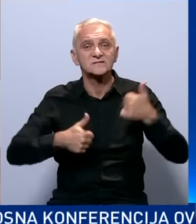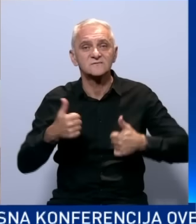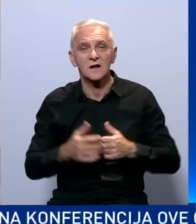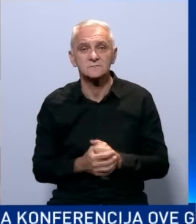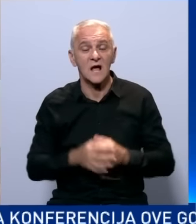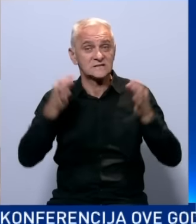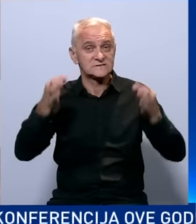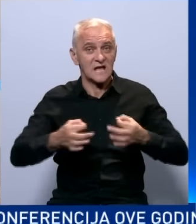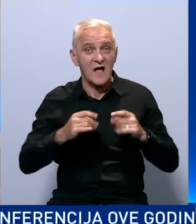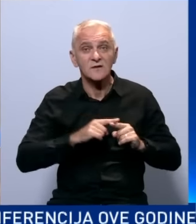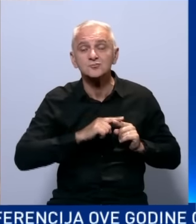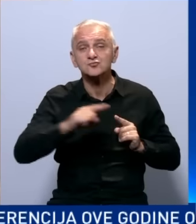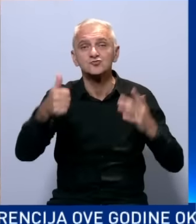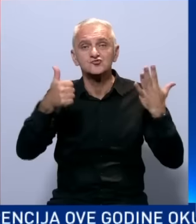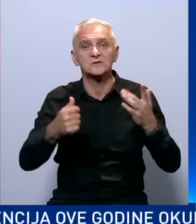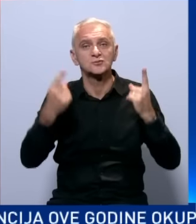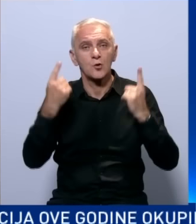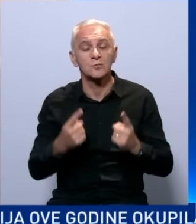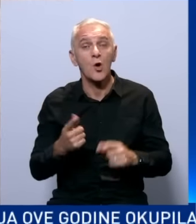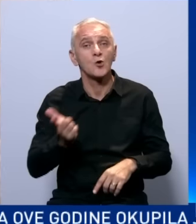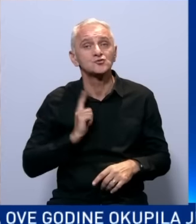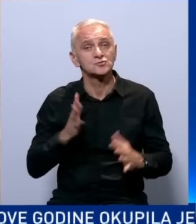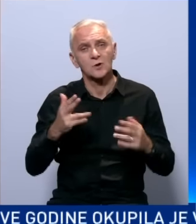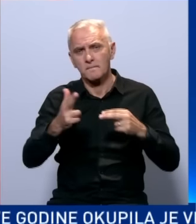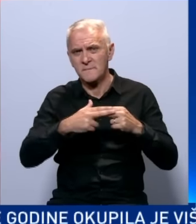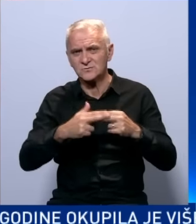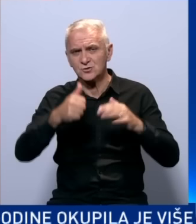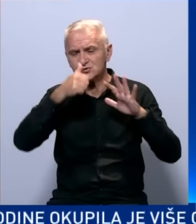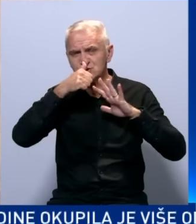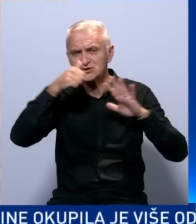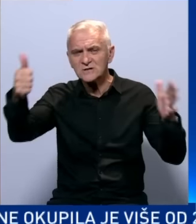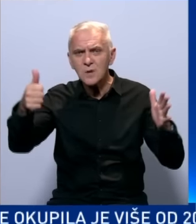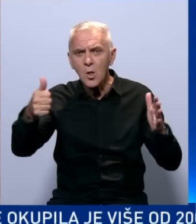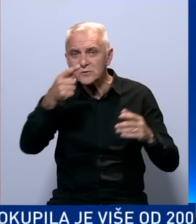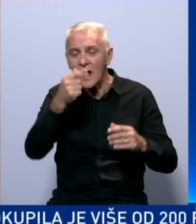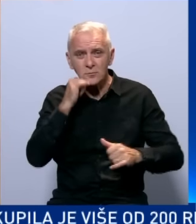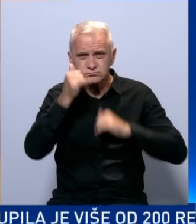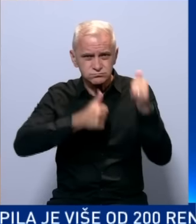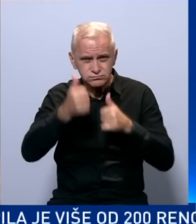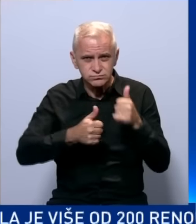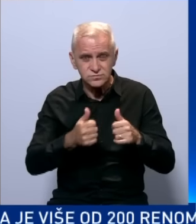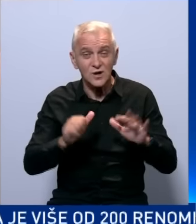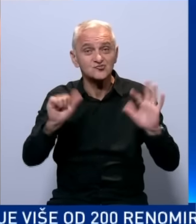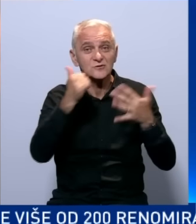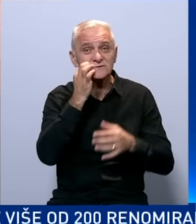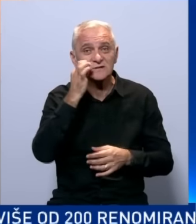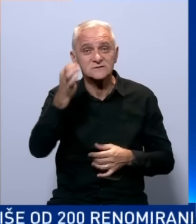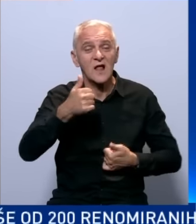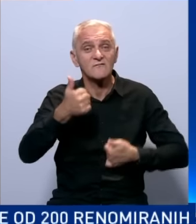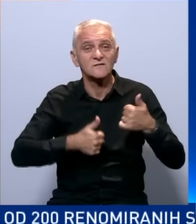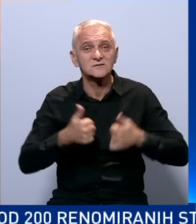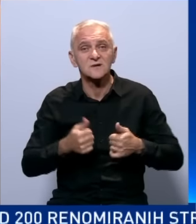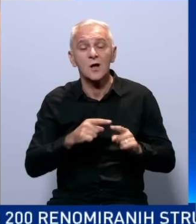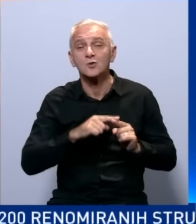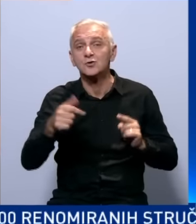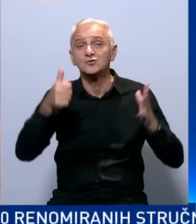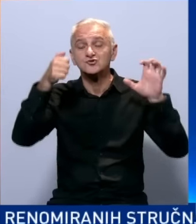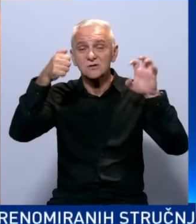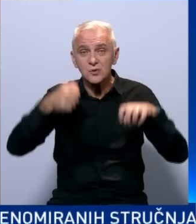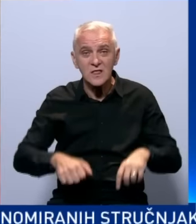festivala. Slavlje traje do 6. oktobra. Očekuje se oko 6 miliona posjetilaca tokom 16 dana festivala, ali i